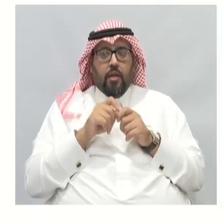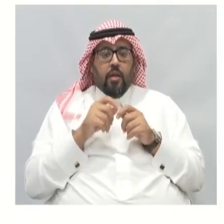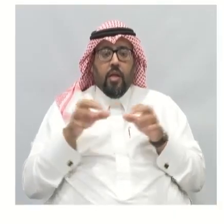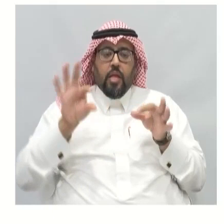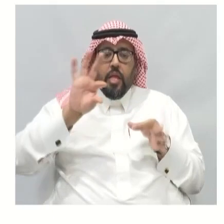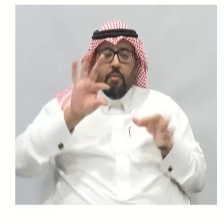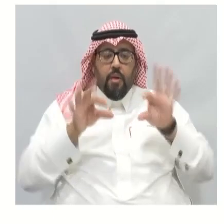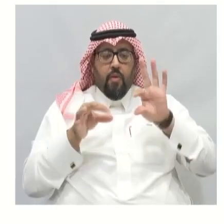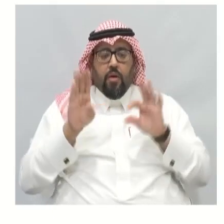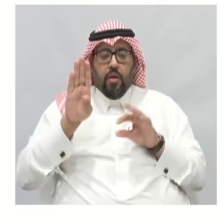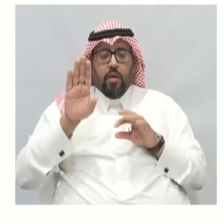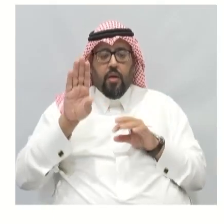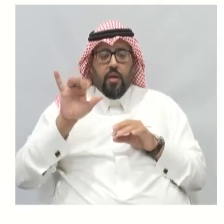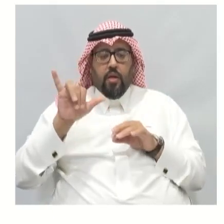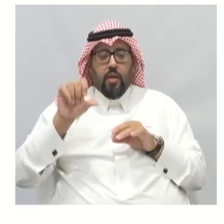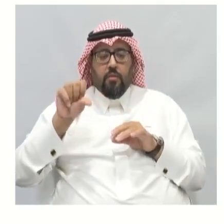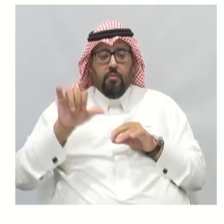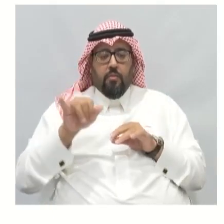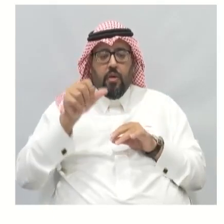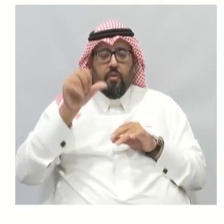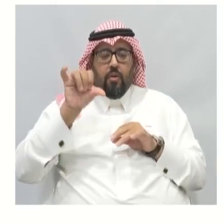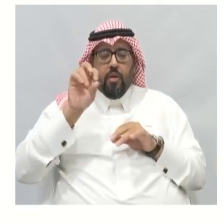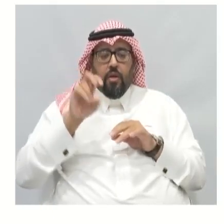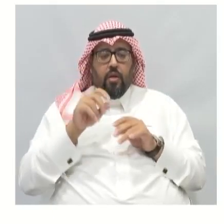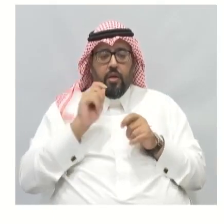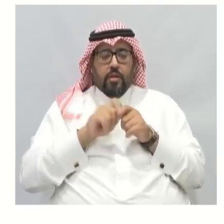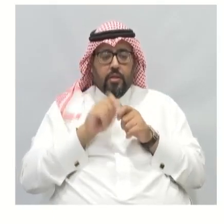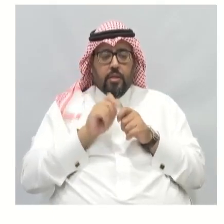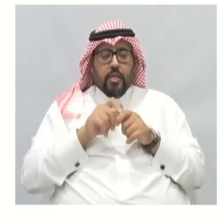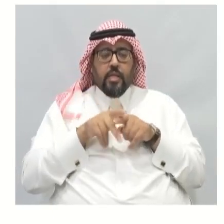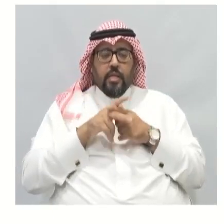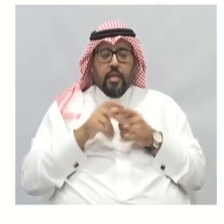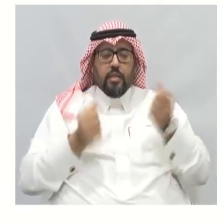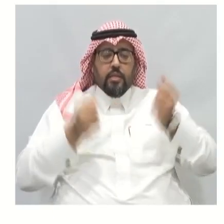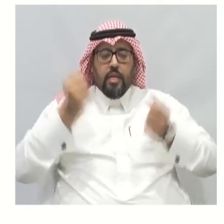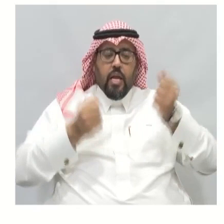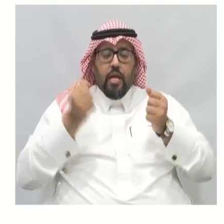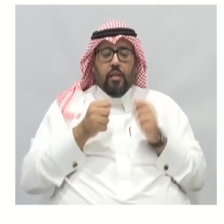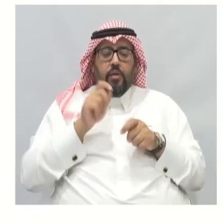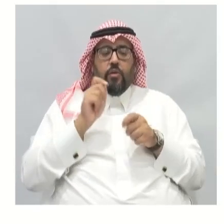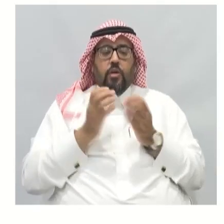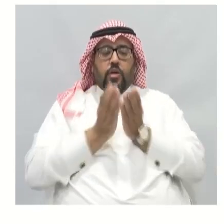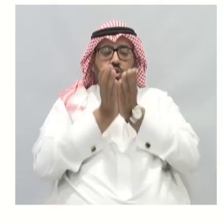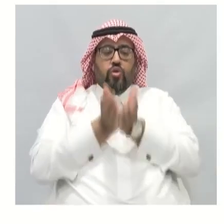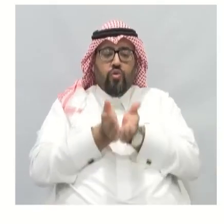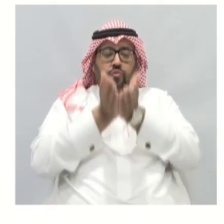الكيماويه وايضا مصنعا او مدينه دوله صناعيه للسيارات